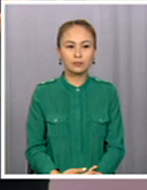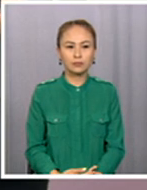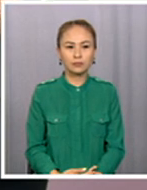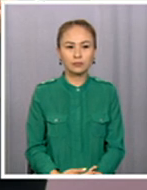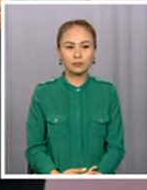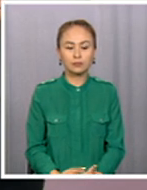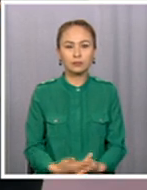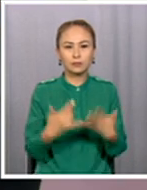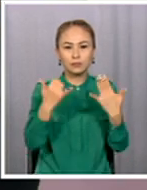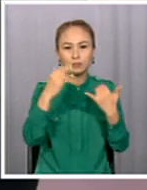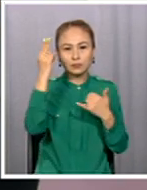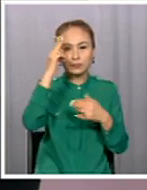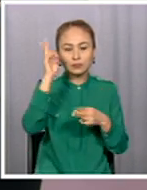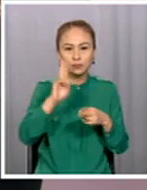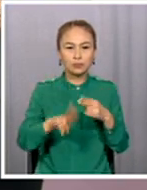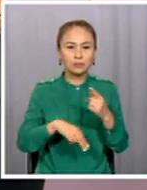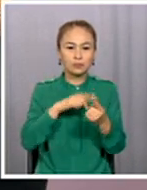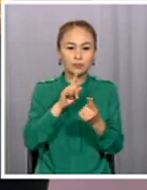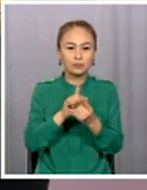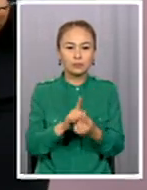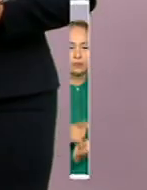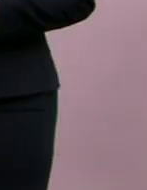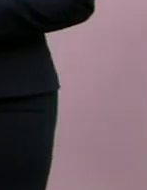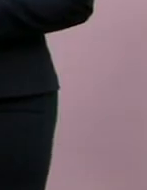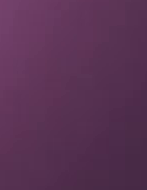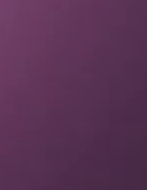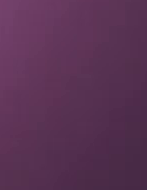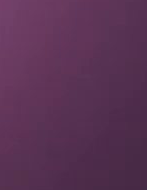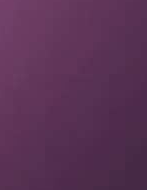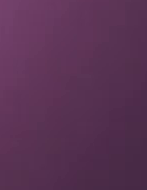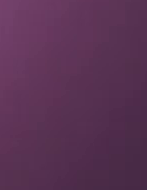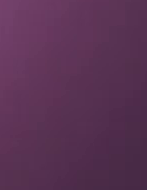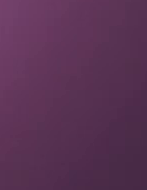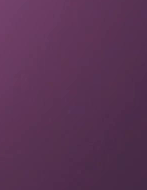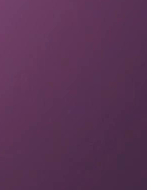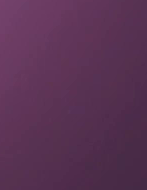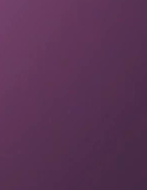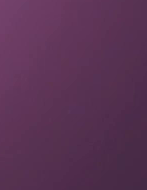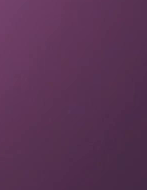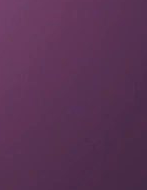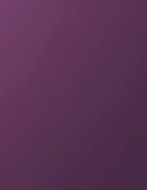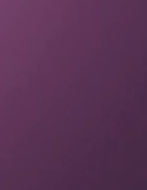Бүгінгі сабағымыз аяқталды. Сау болыңдар, балалар!